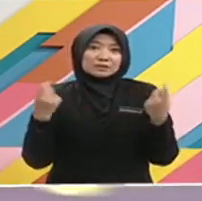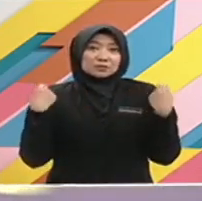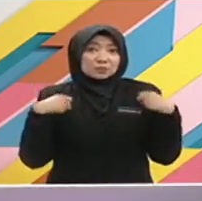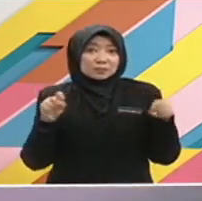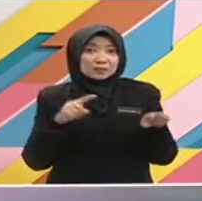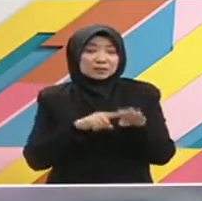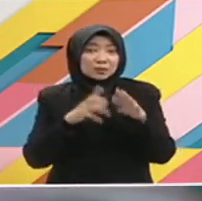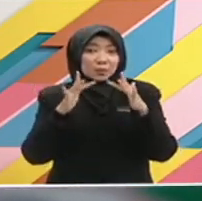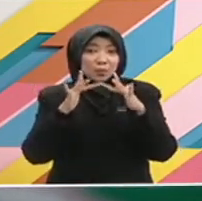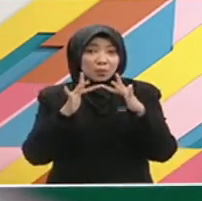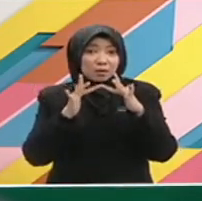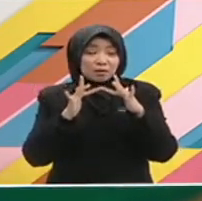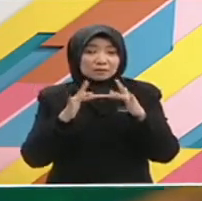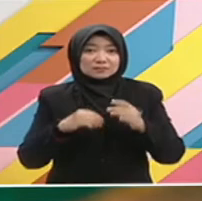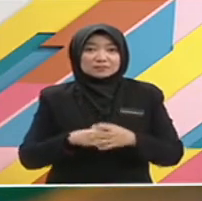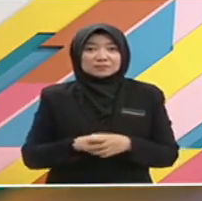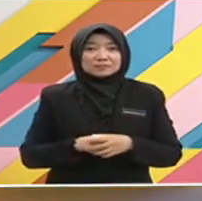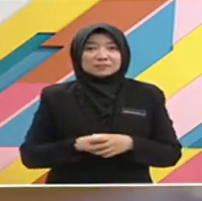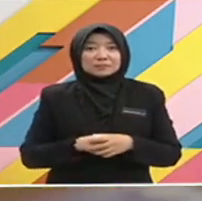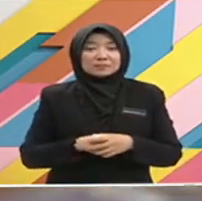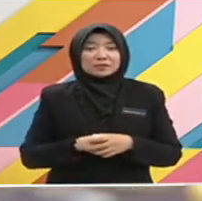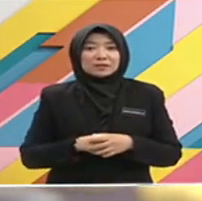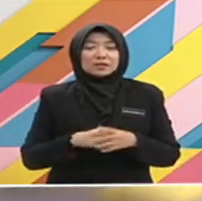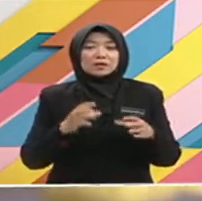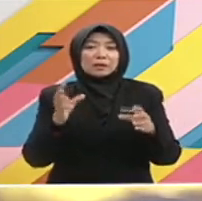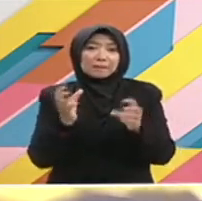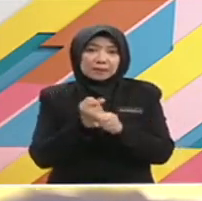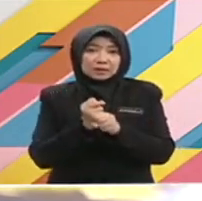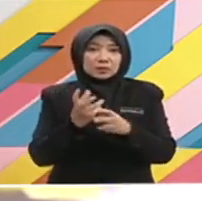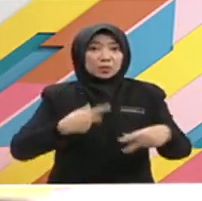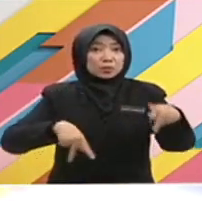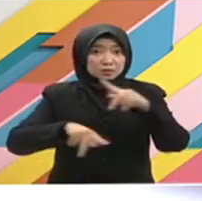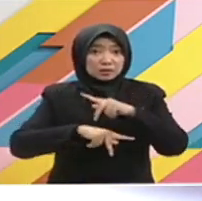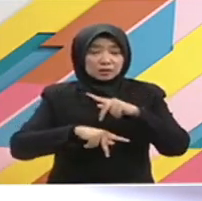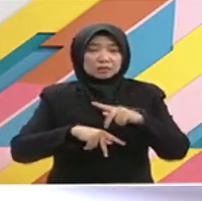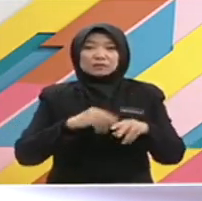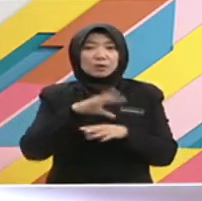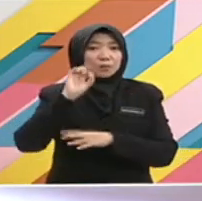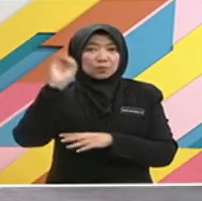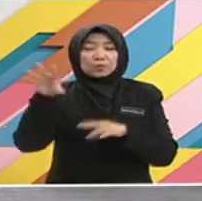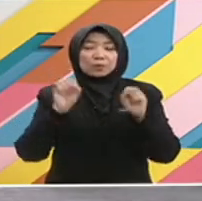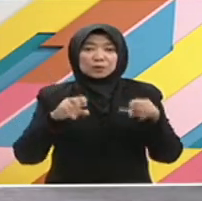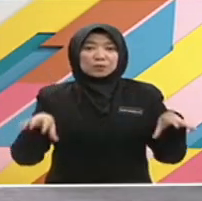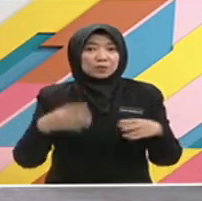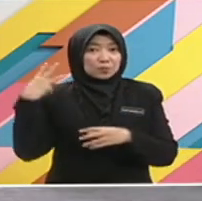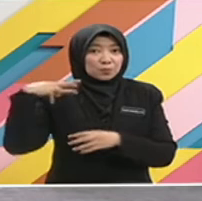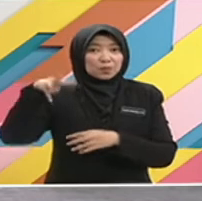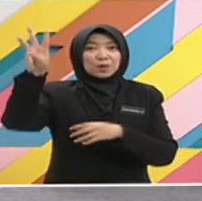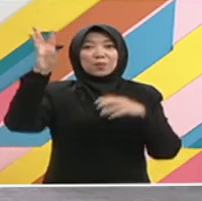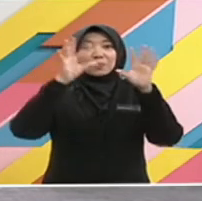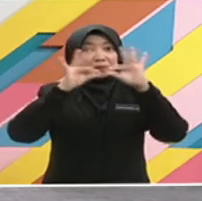bila kita dapat contoh kotak bungkusan tu, jangan terus buang. Boleh buat wow hiasan. Ya, betul. Okey. Selain daripada kertas